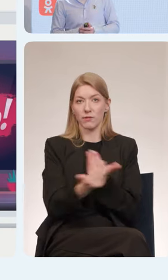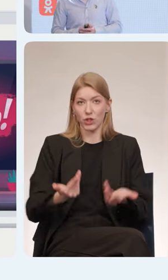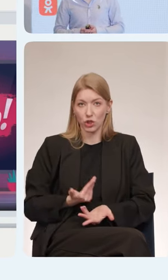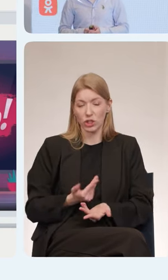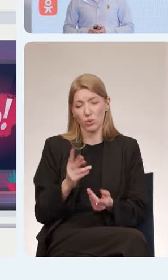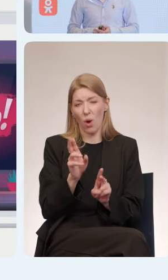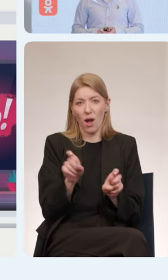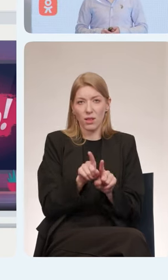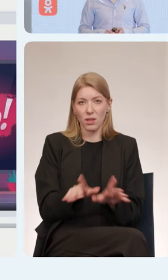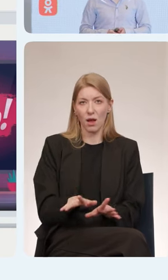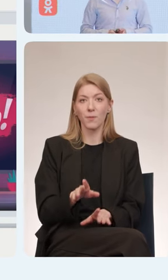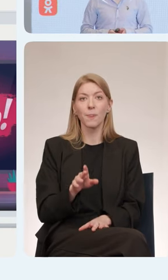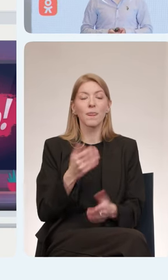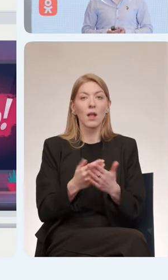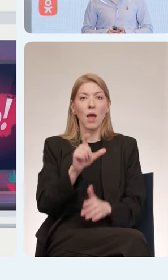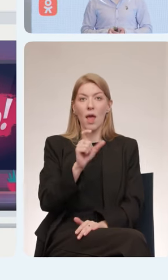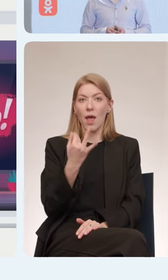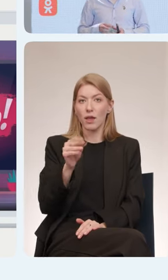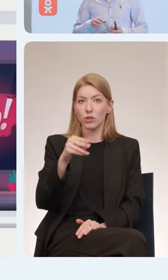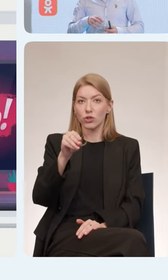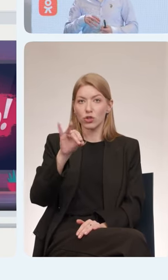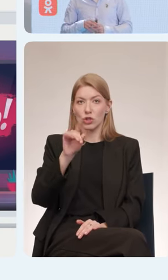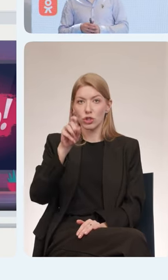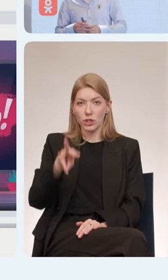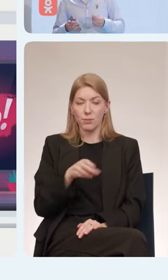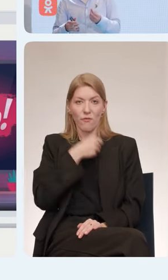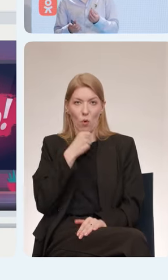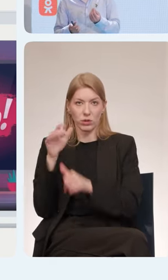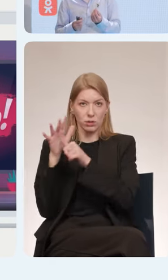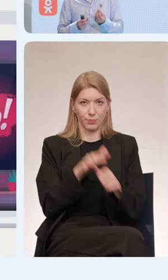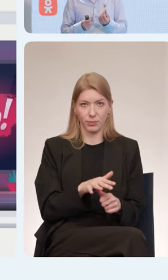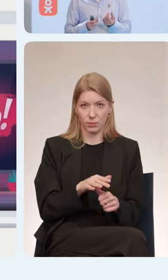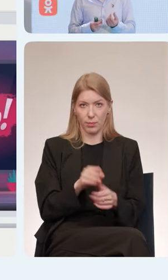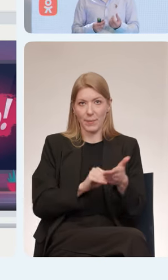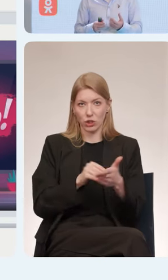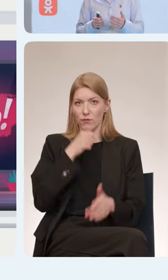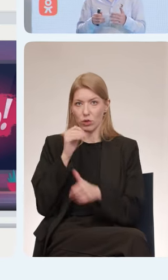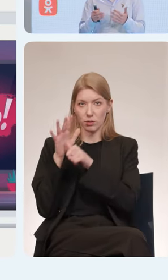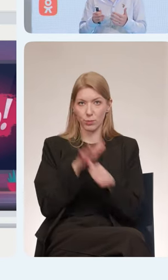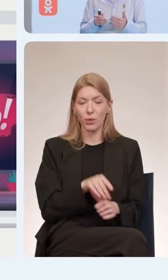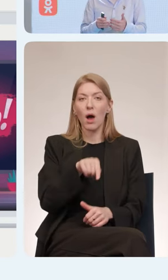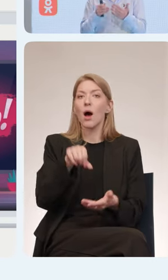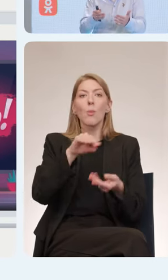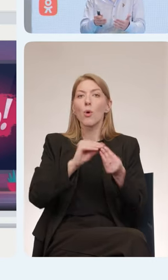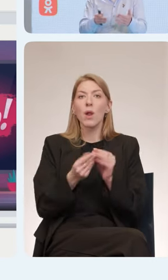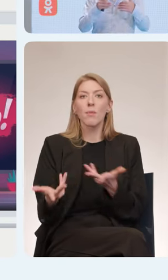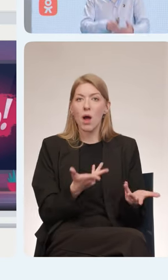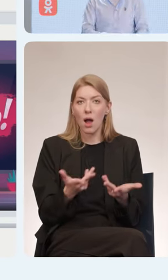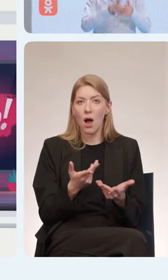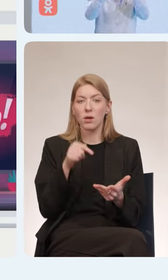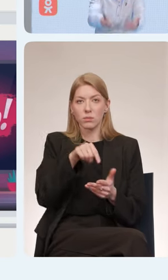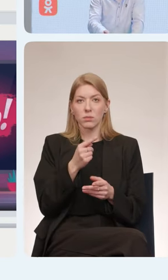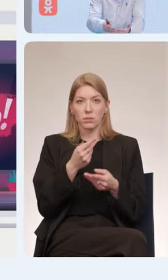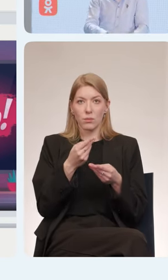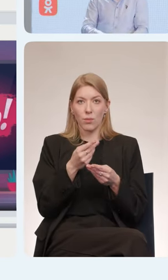что эйджизм характерен еще тем, что значит, в него вовлечены не только люди, которые считают, ну, то есть